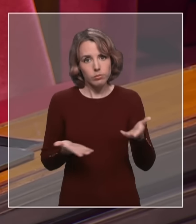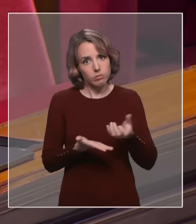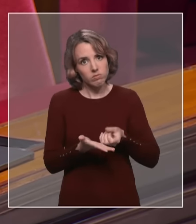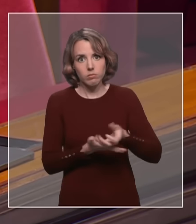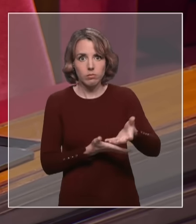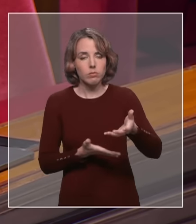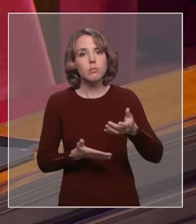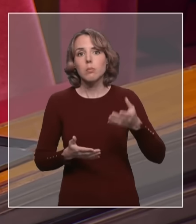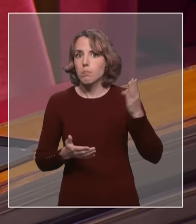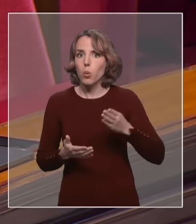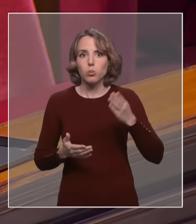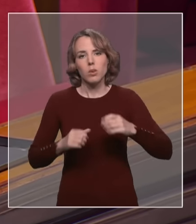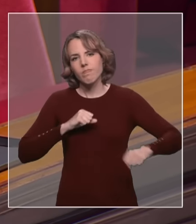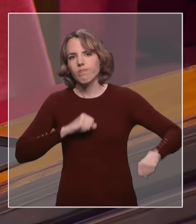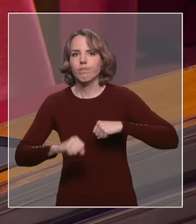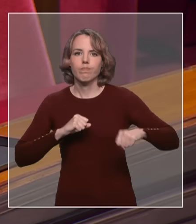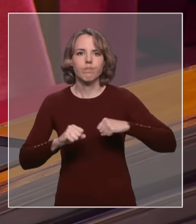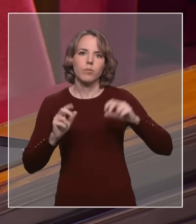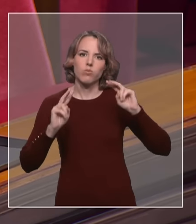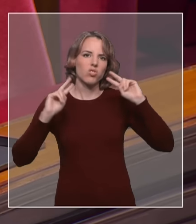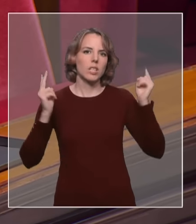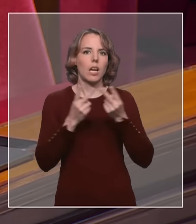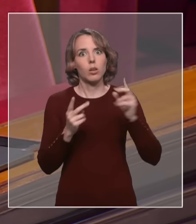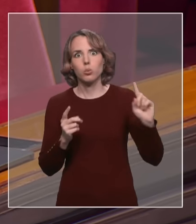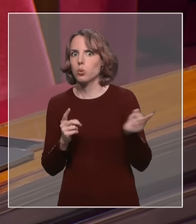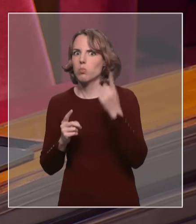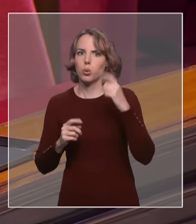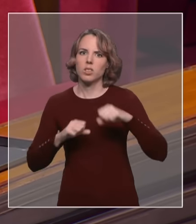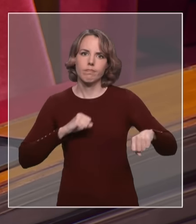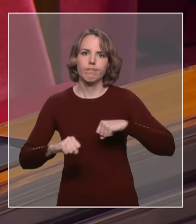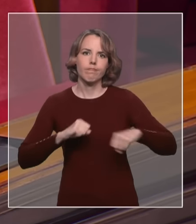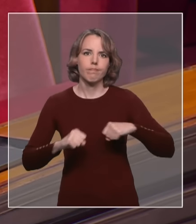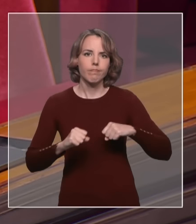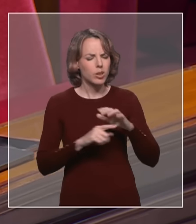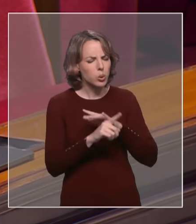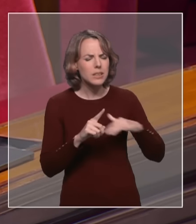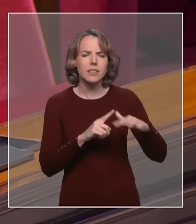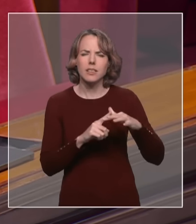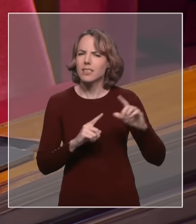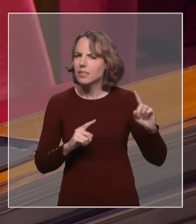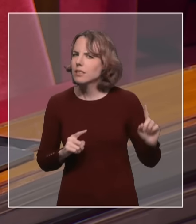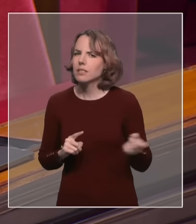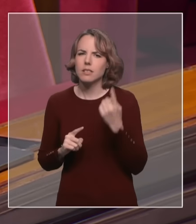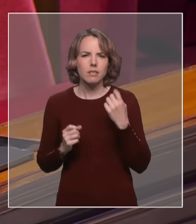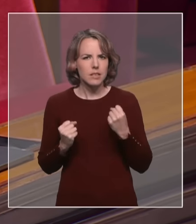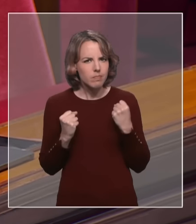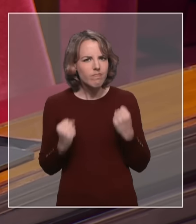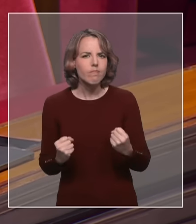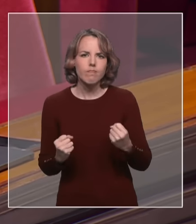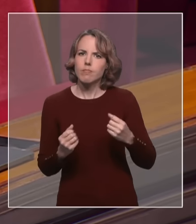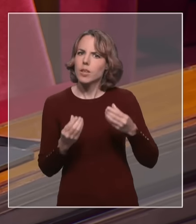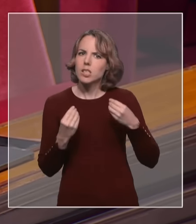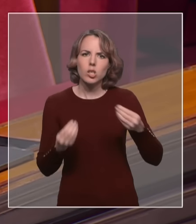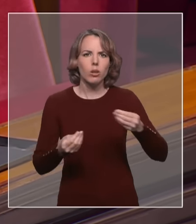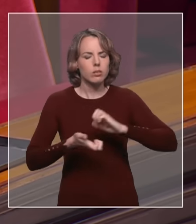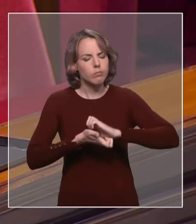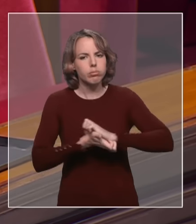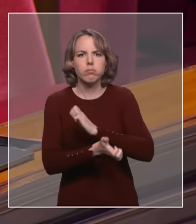besoin d'une mobilisation générale, de toute la société, de toutes et de tous, pour qu'on vienne à bout de ce